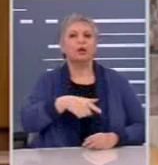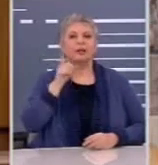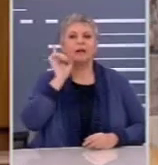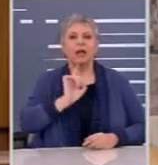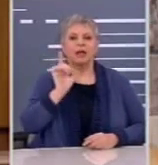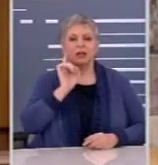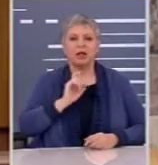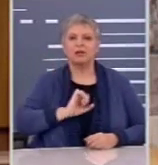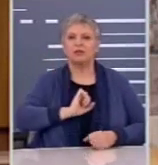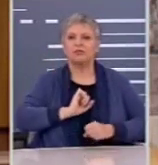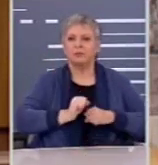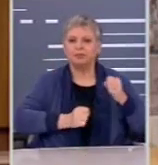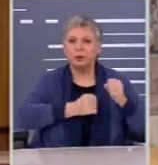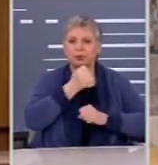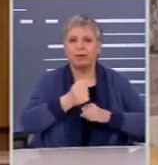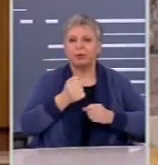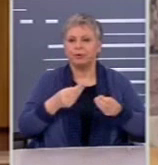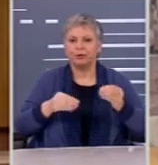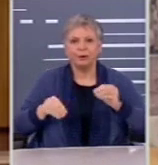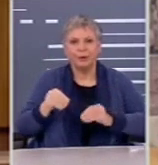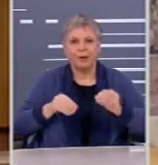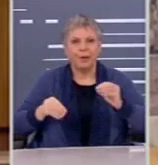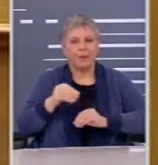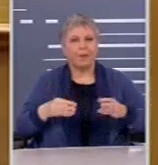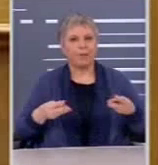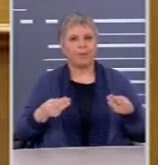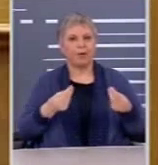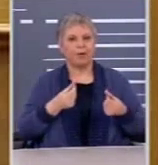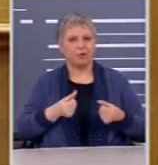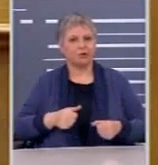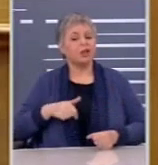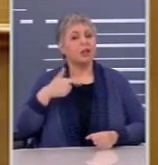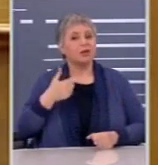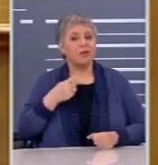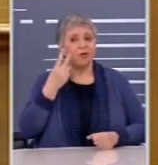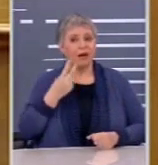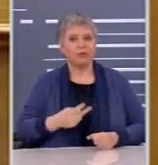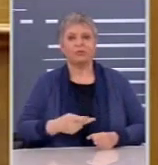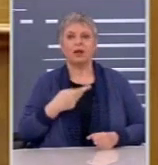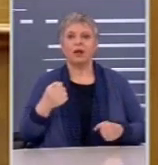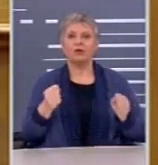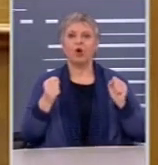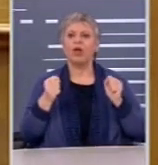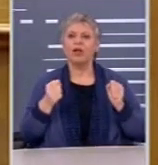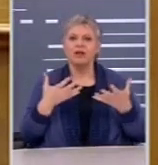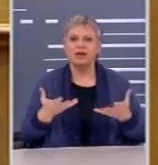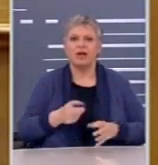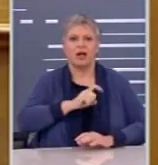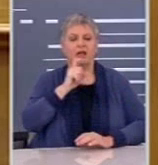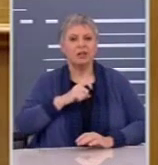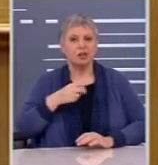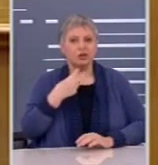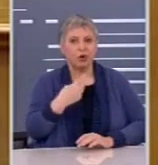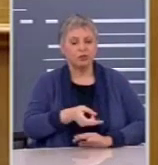μελών. Την ίδια στιγμή το βάθεμα της κρίσης είχε δραματικό αντίκτυπο στην υγεία και κατ' επέκταση στην ίδια τη ζωή.